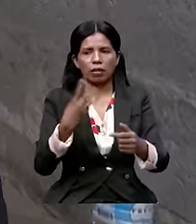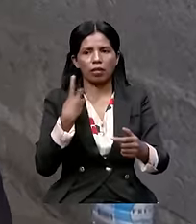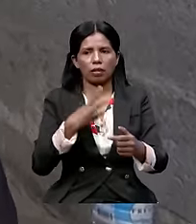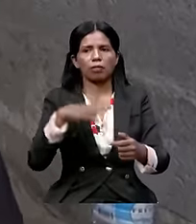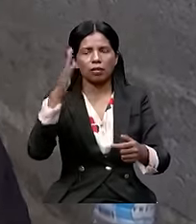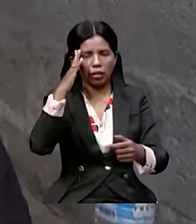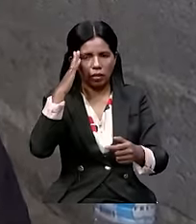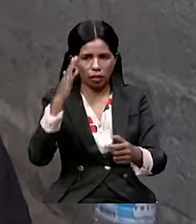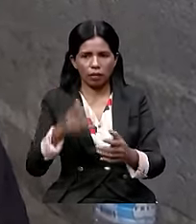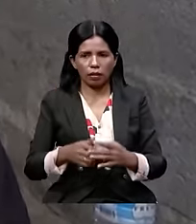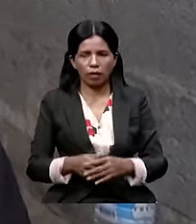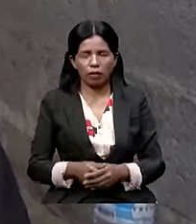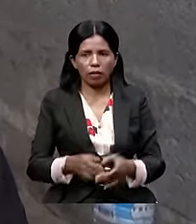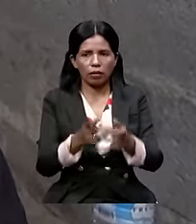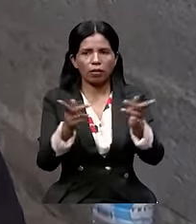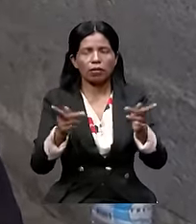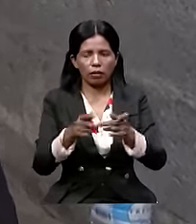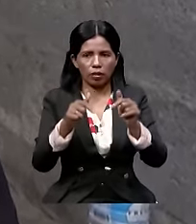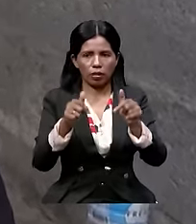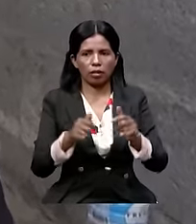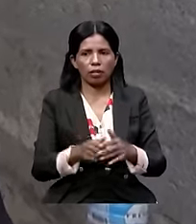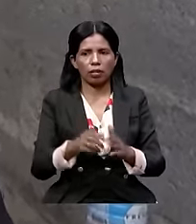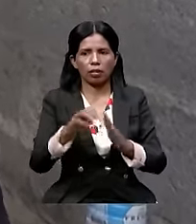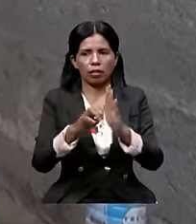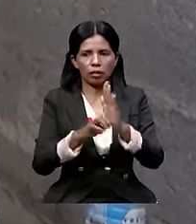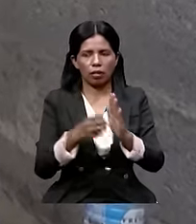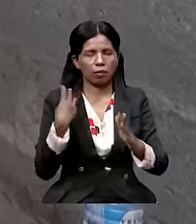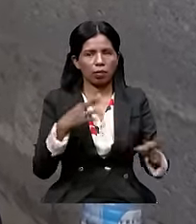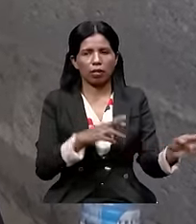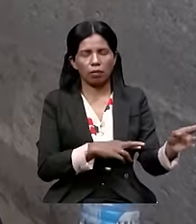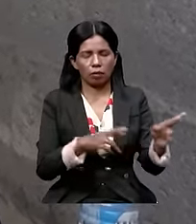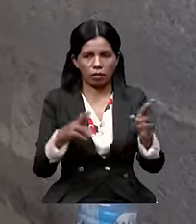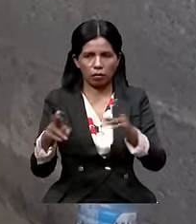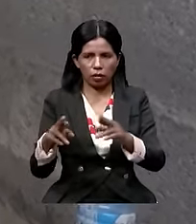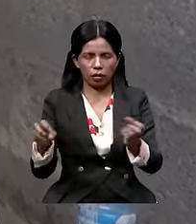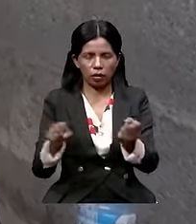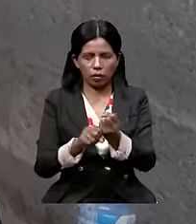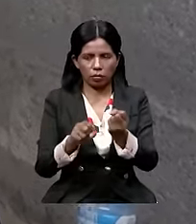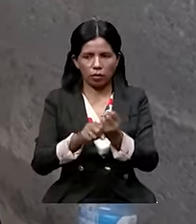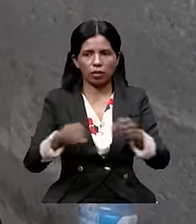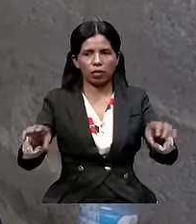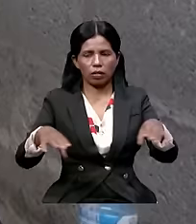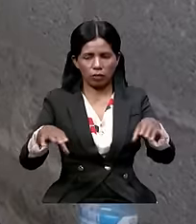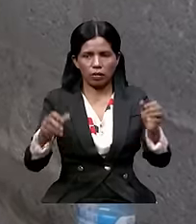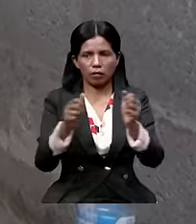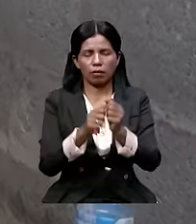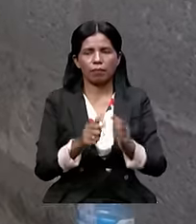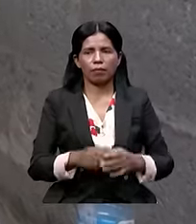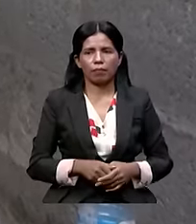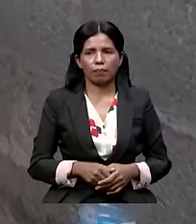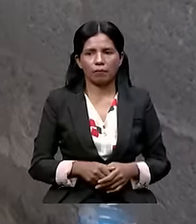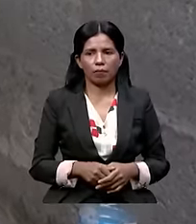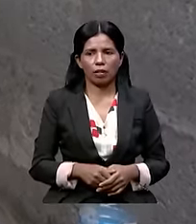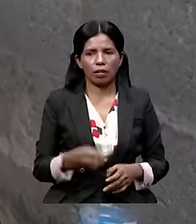satene fatim estar ne am pronto para kontribuir kolabora aso